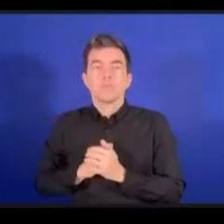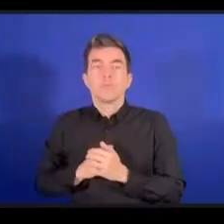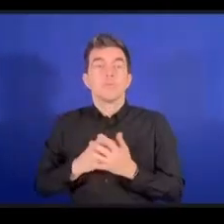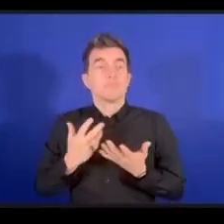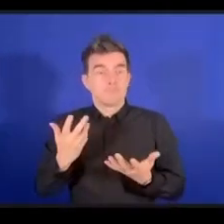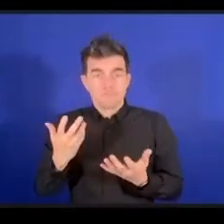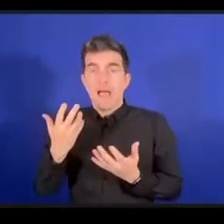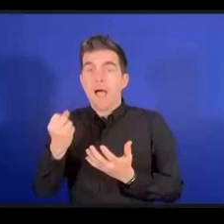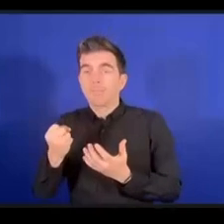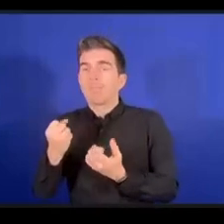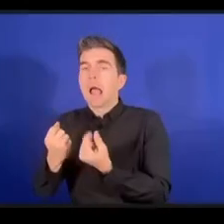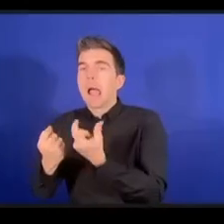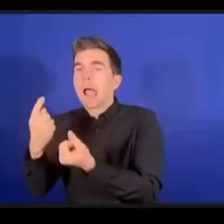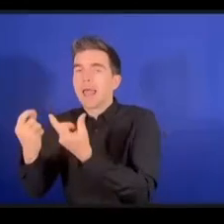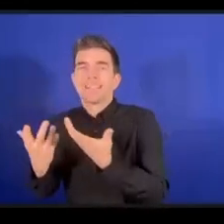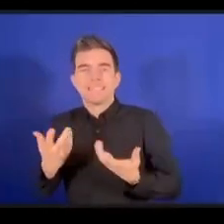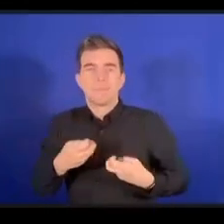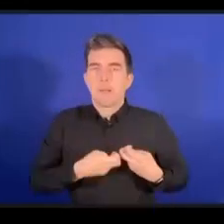还有